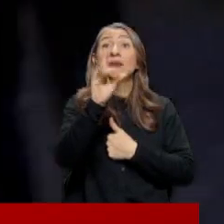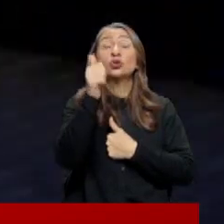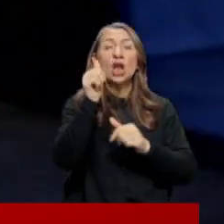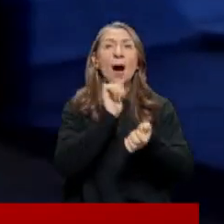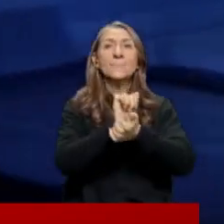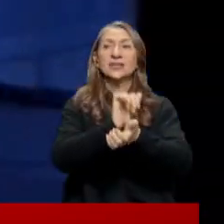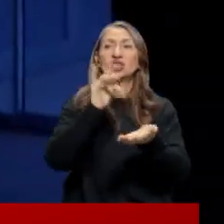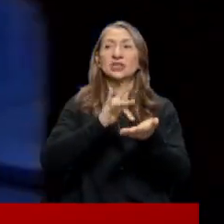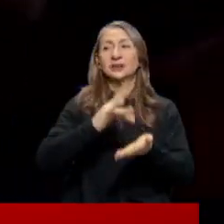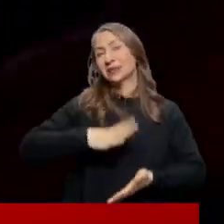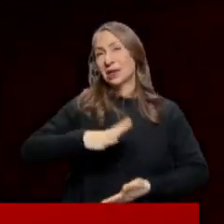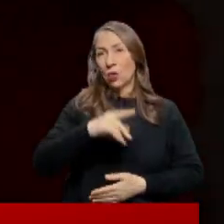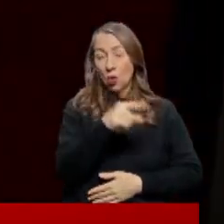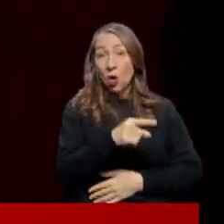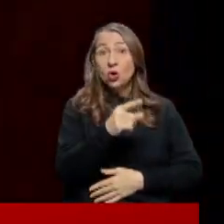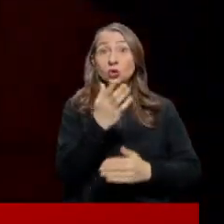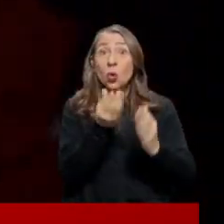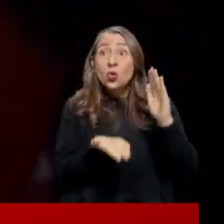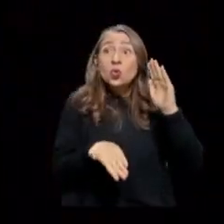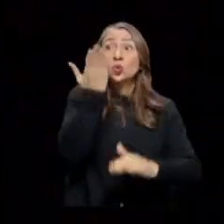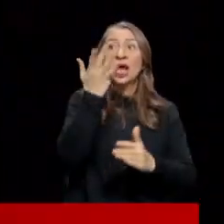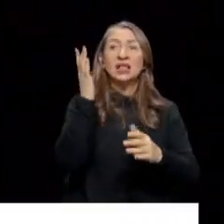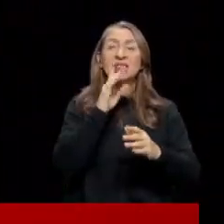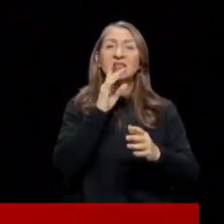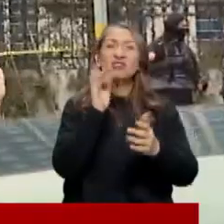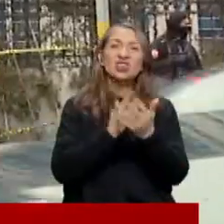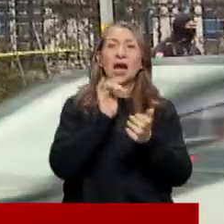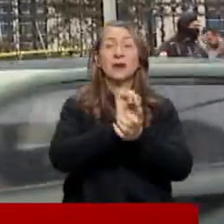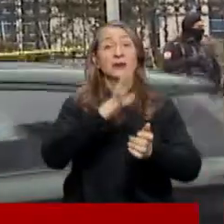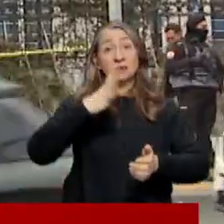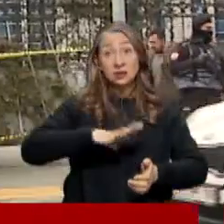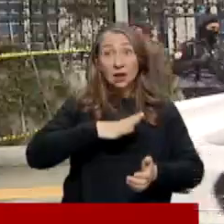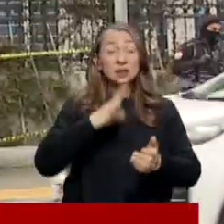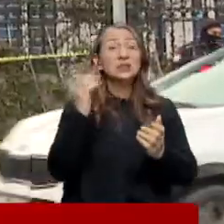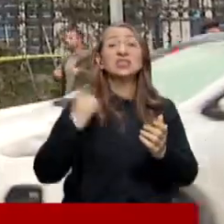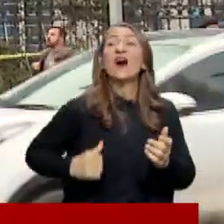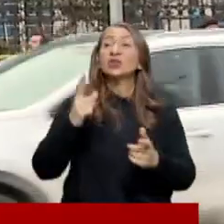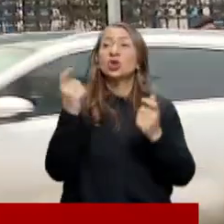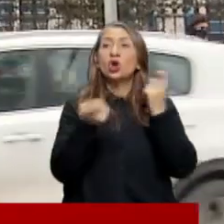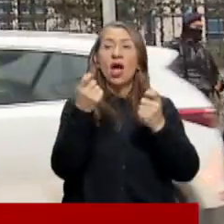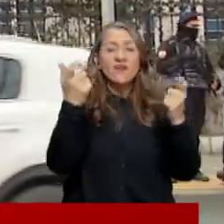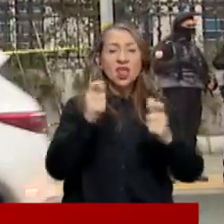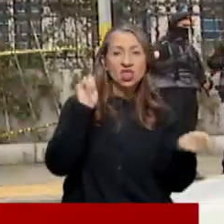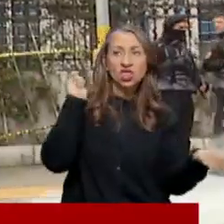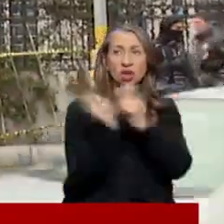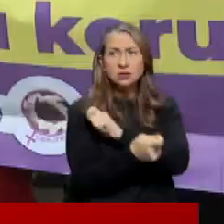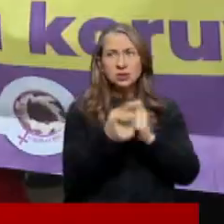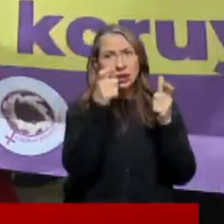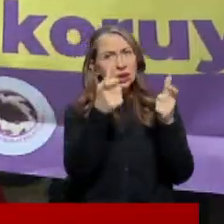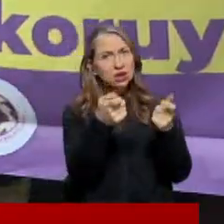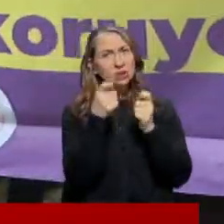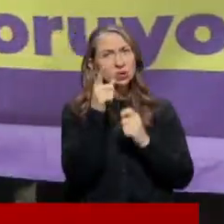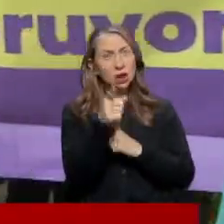kadar hapis cezası isteniyor. Yüksek ceza talebiyle iddianameyi hazırlayan savcının görev yerinin değiştirilmesi